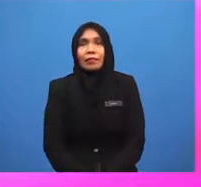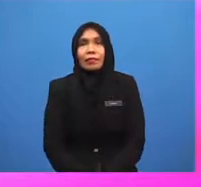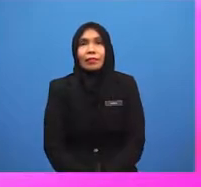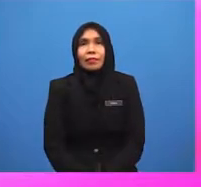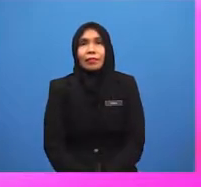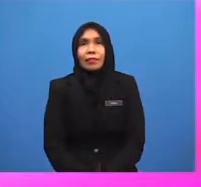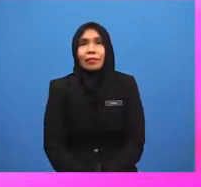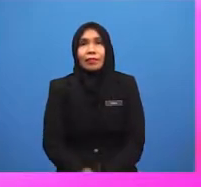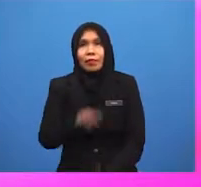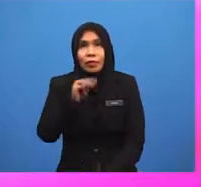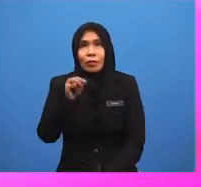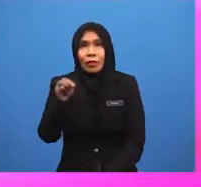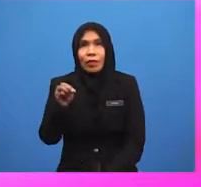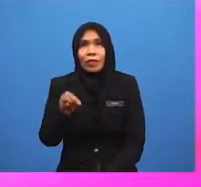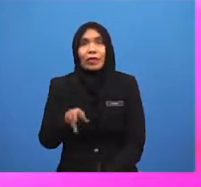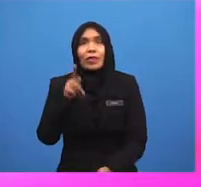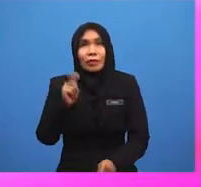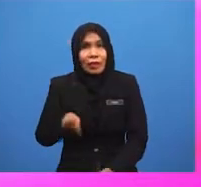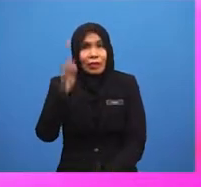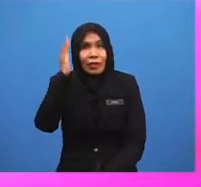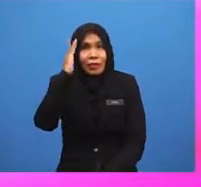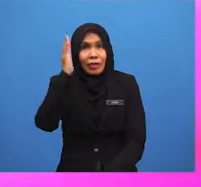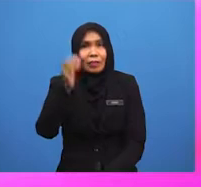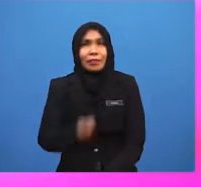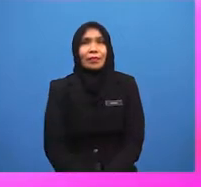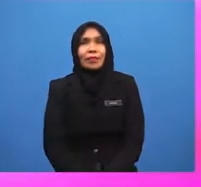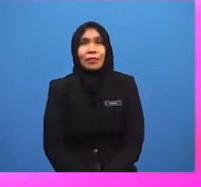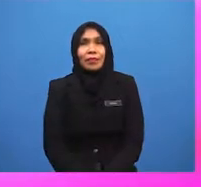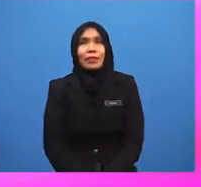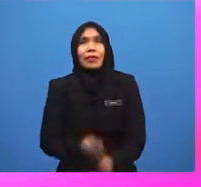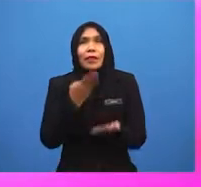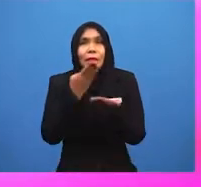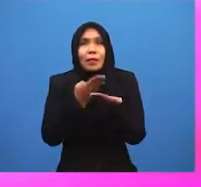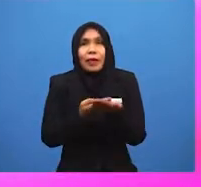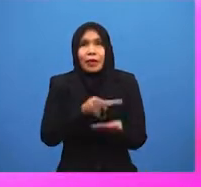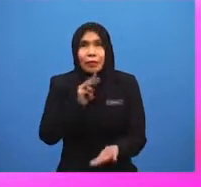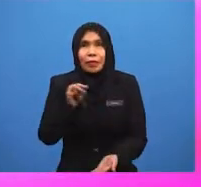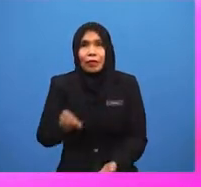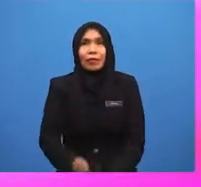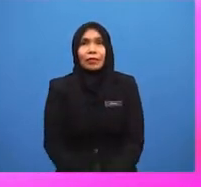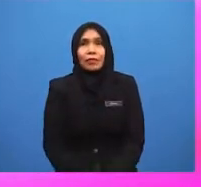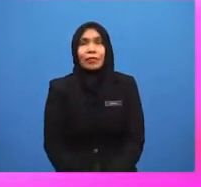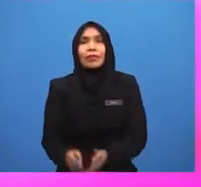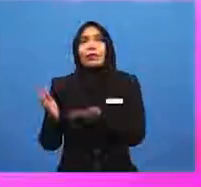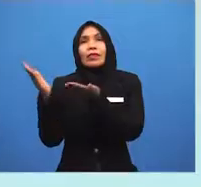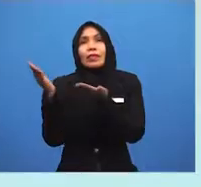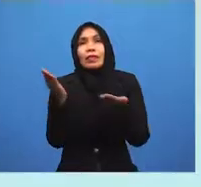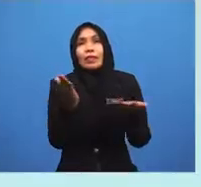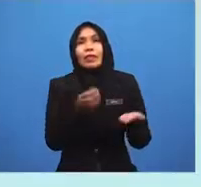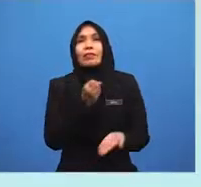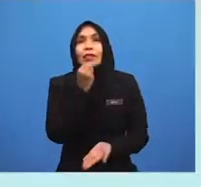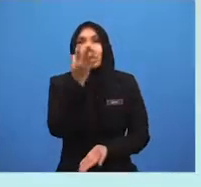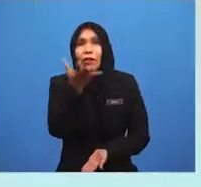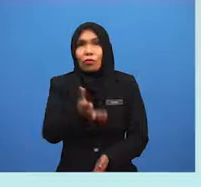lepas. Murid-murid mesti ingat, kan? Baik, murid-murid. Sila beritahu